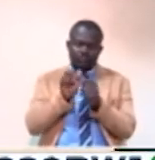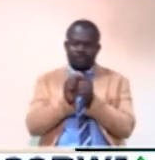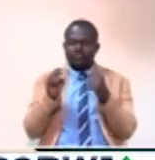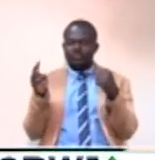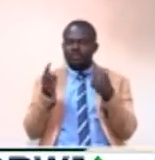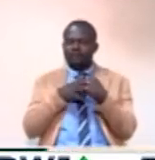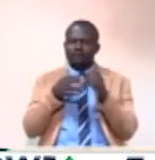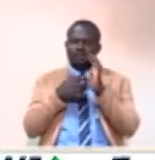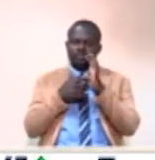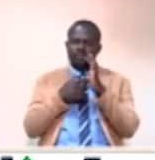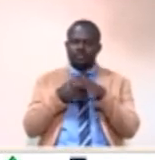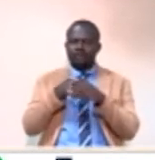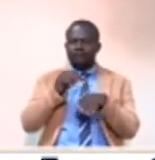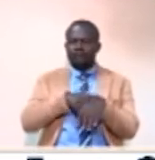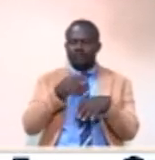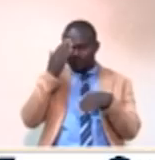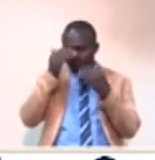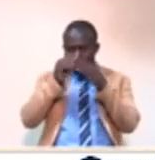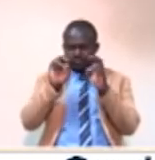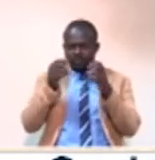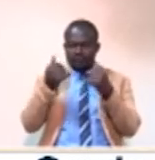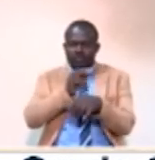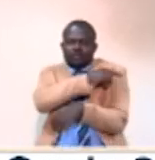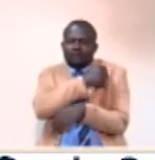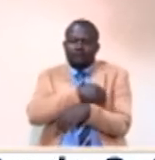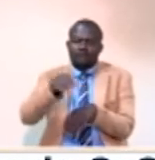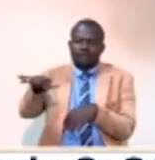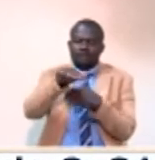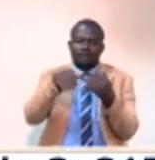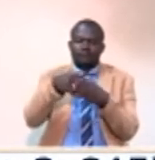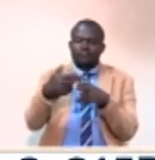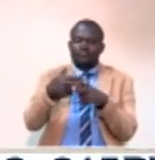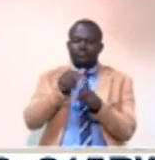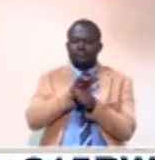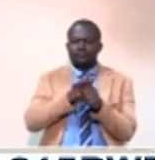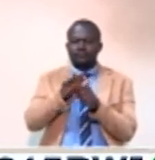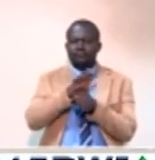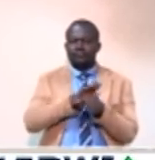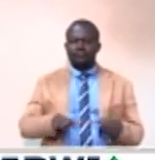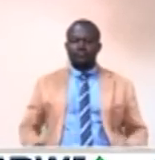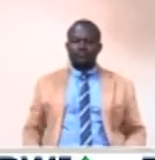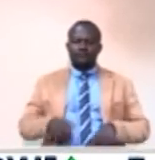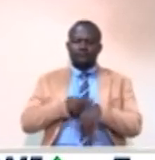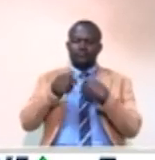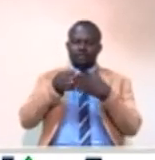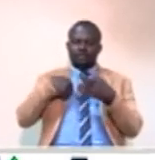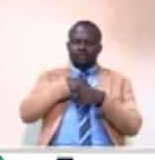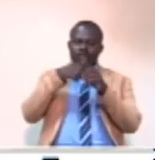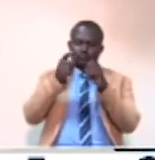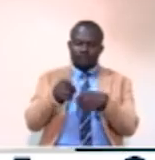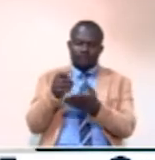COVID-19 bagaragara muri iki gihe, dore ko ibitaro bya Nyarugenge byenda kuzura. Ubwo twageraga kuri iki